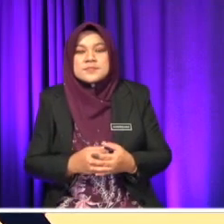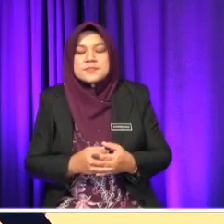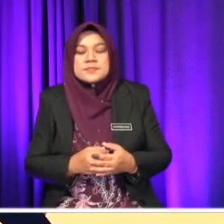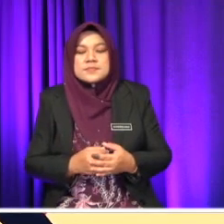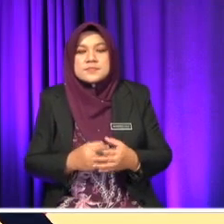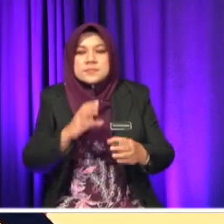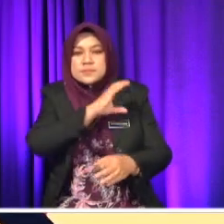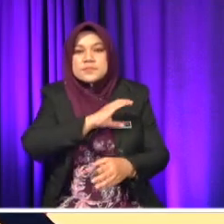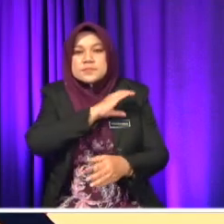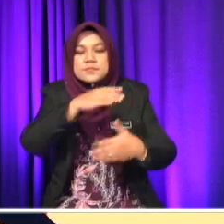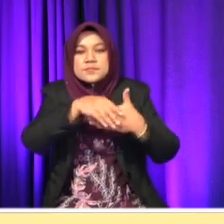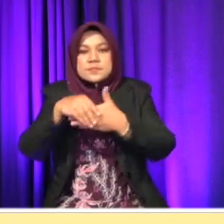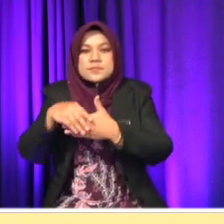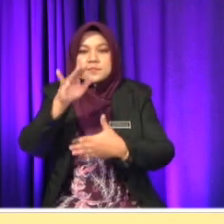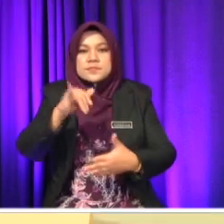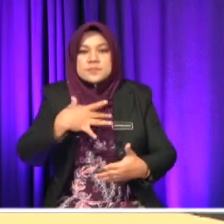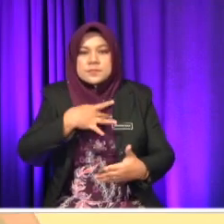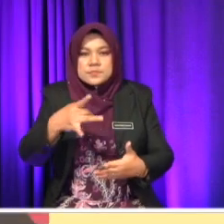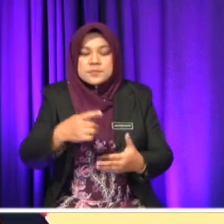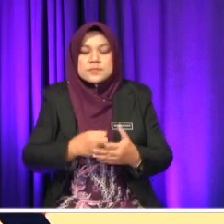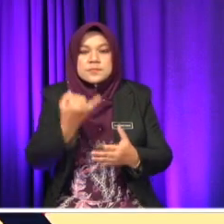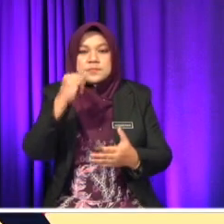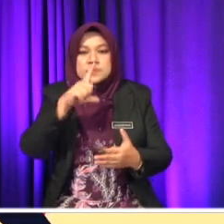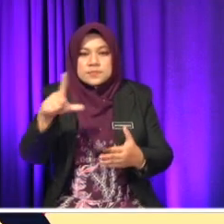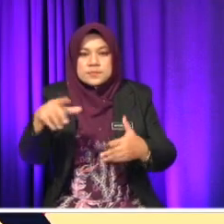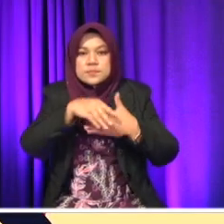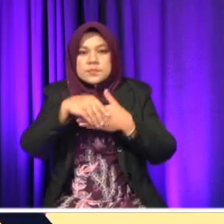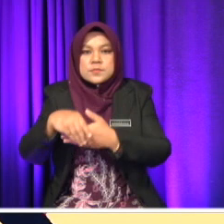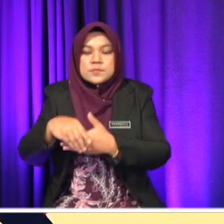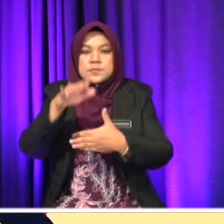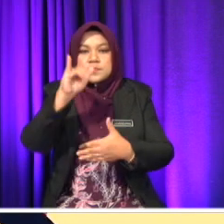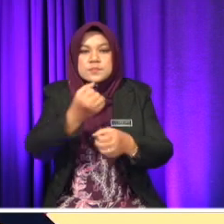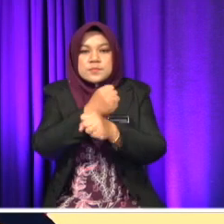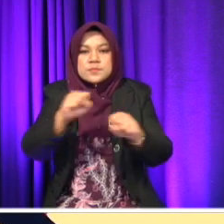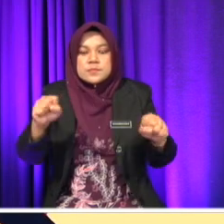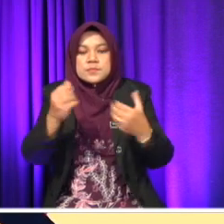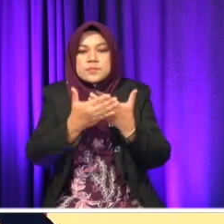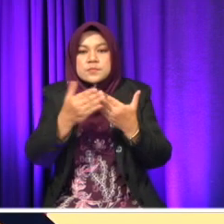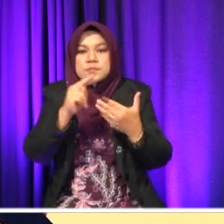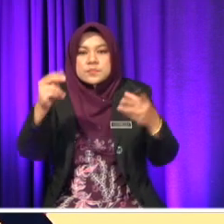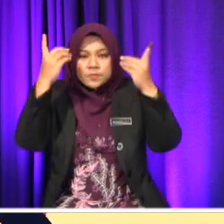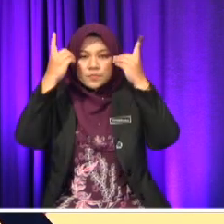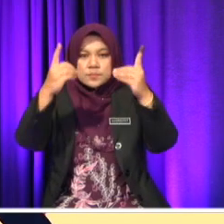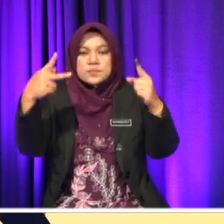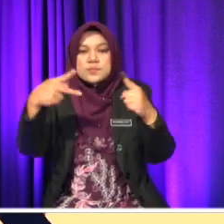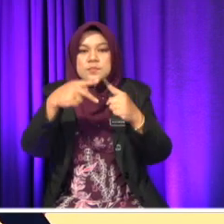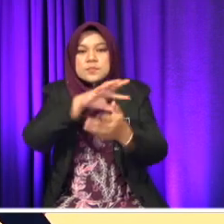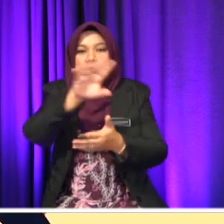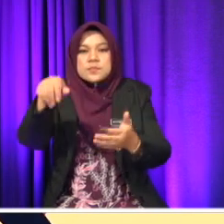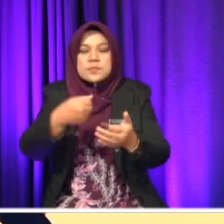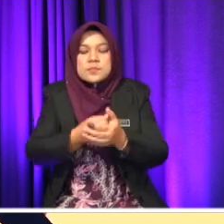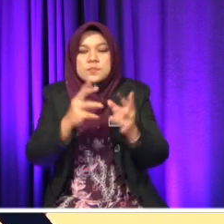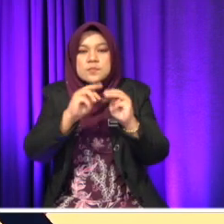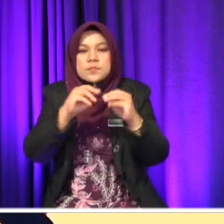ciri-ciri pemimpin yang menyedihkan kemudahan pendidikan kepada semua lapisan